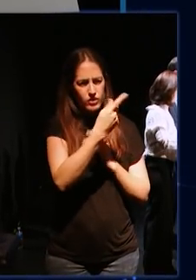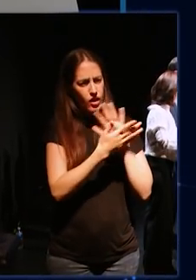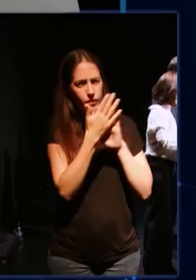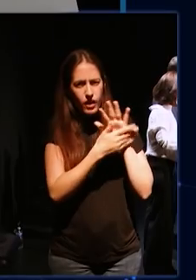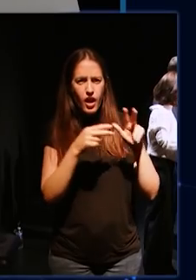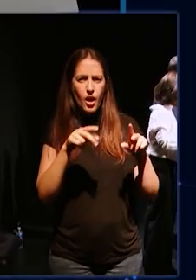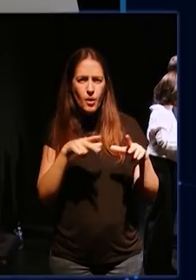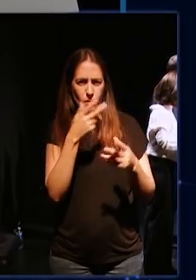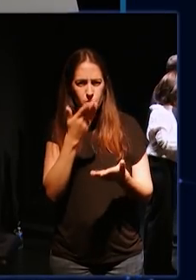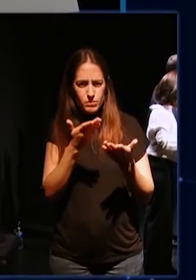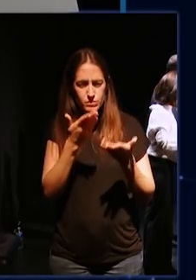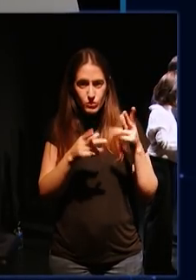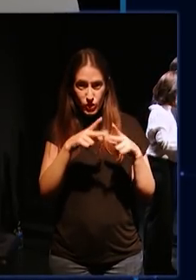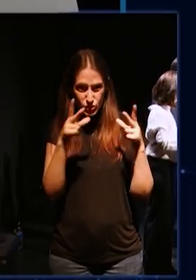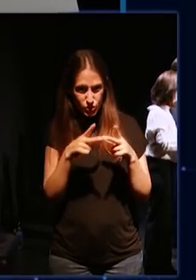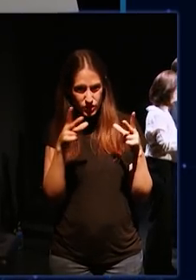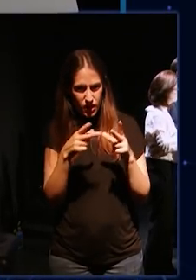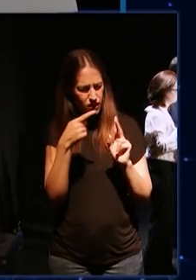de campanya tenen la vergonya